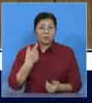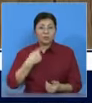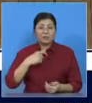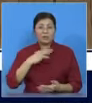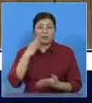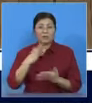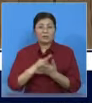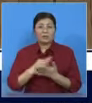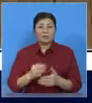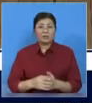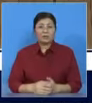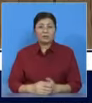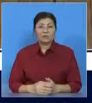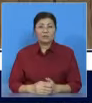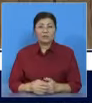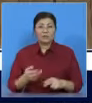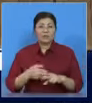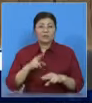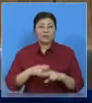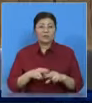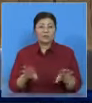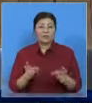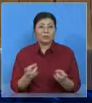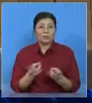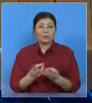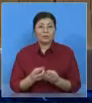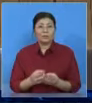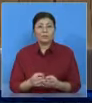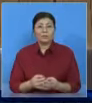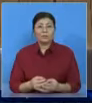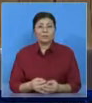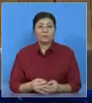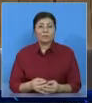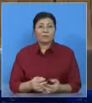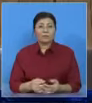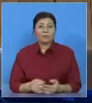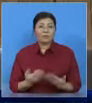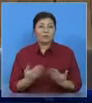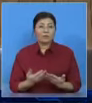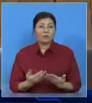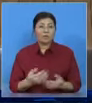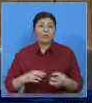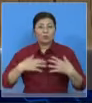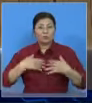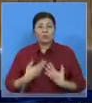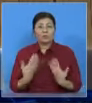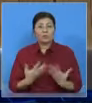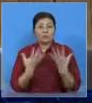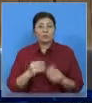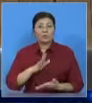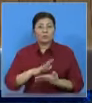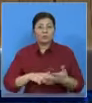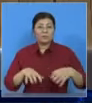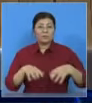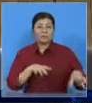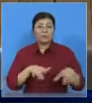это заезжая фраза, как бы она банально не звучала, но, к сожалению, она сегодня продолжает у нас работать. Поэтому вот